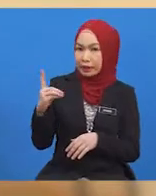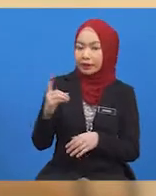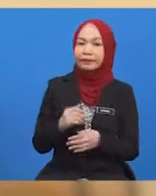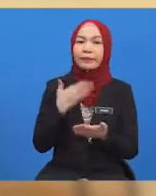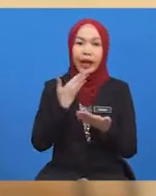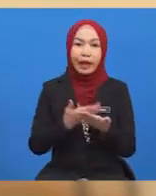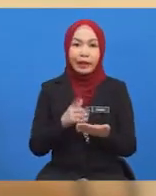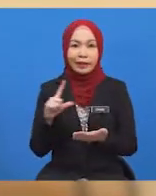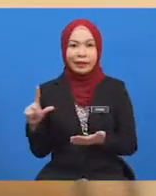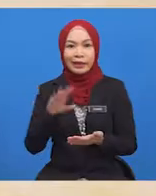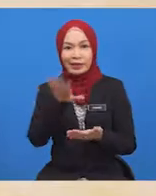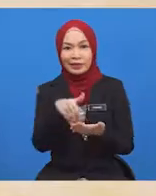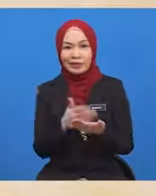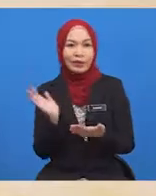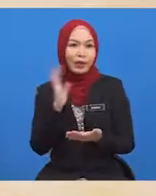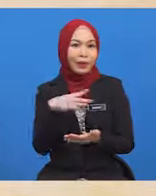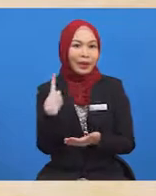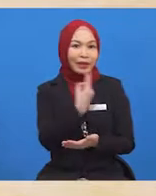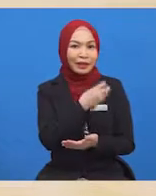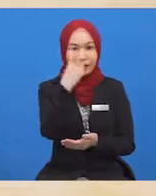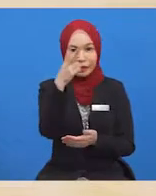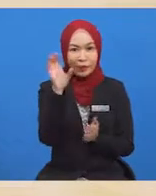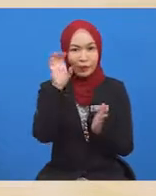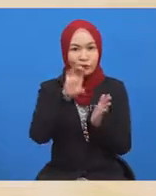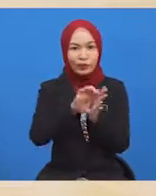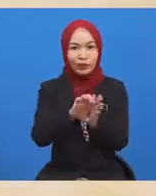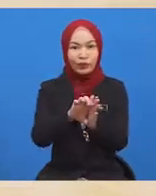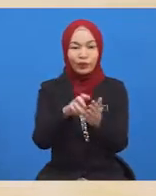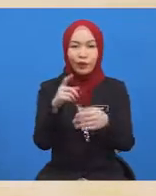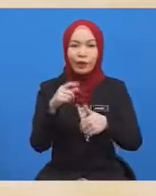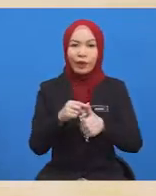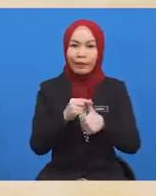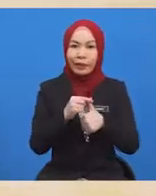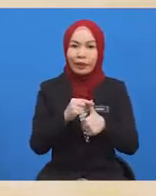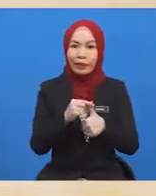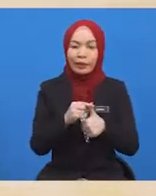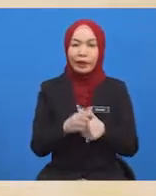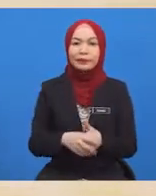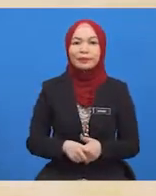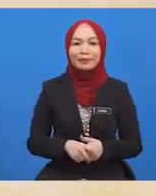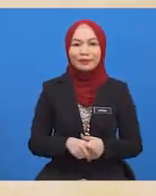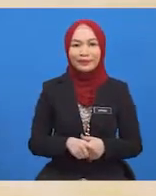Baiklah murid-murid, mari kita lihat contoh pertama yang dipaparkan ini.